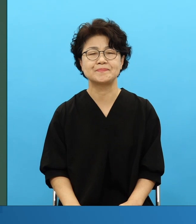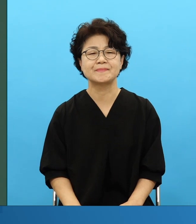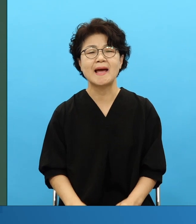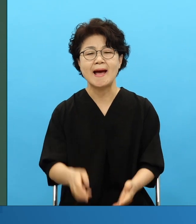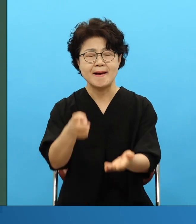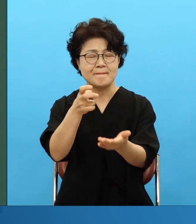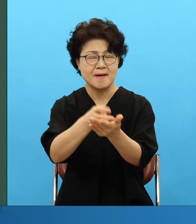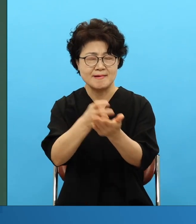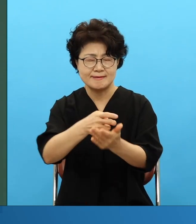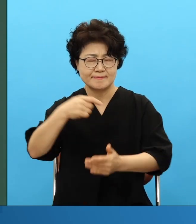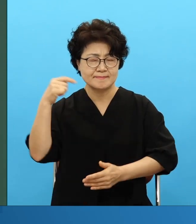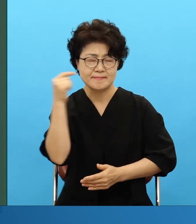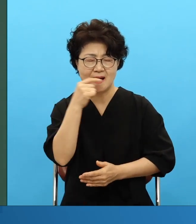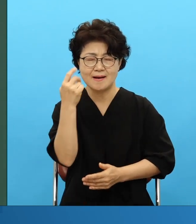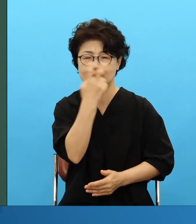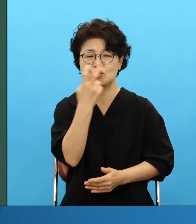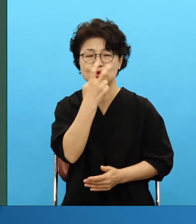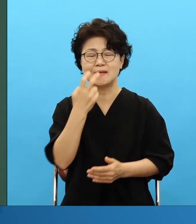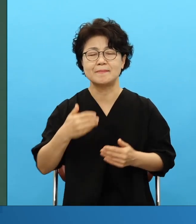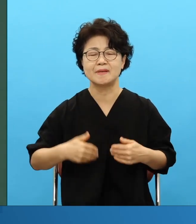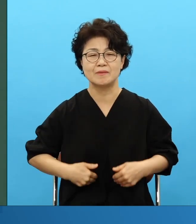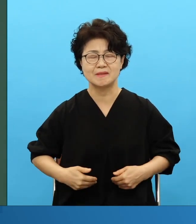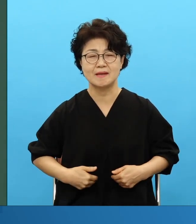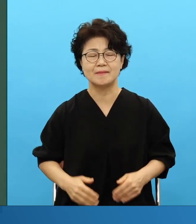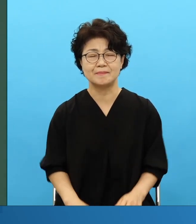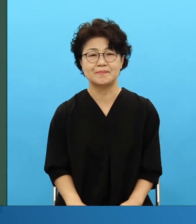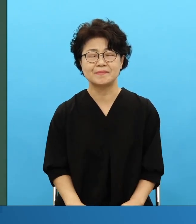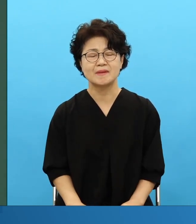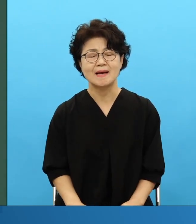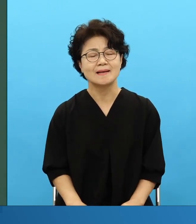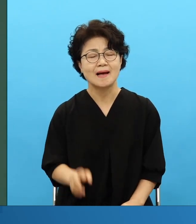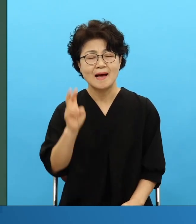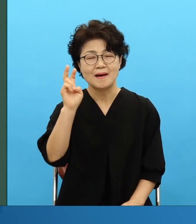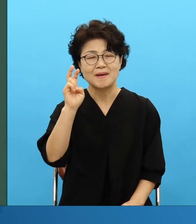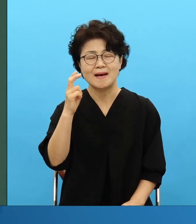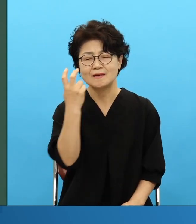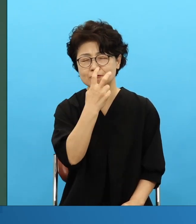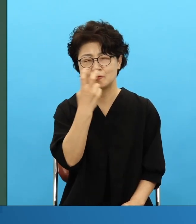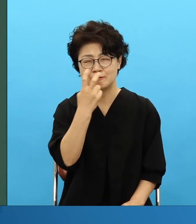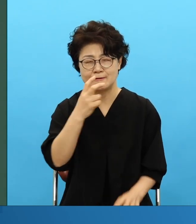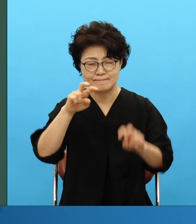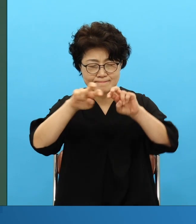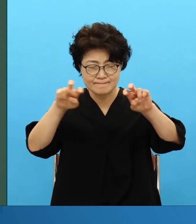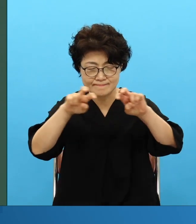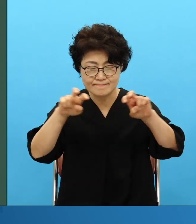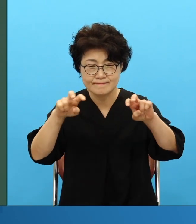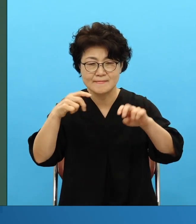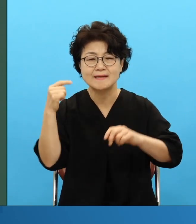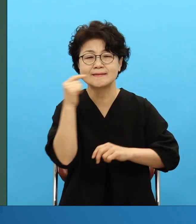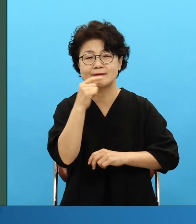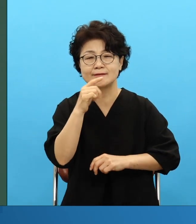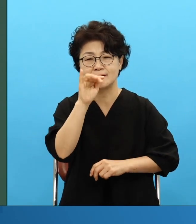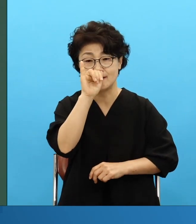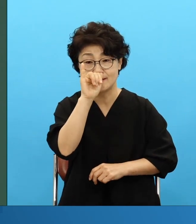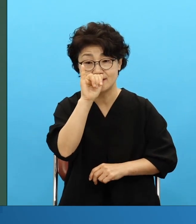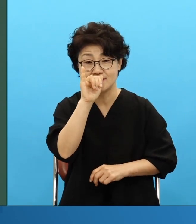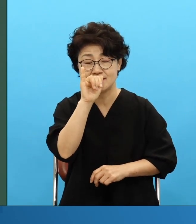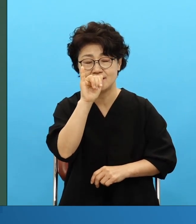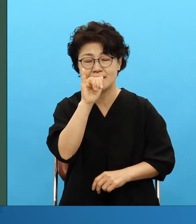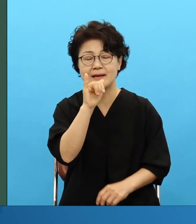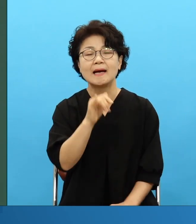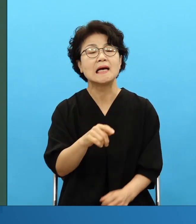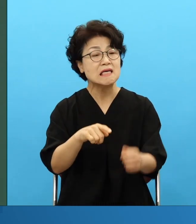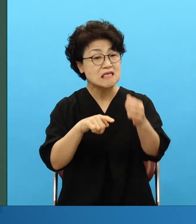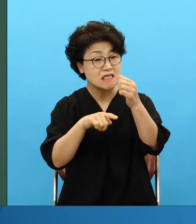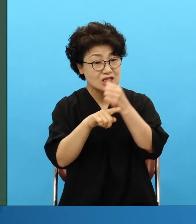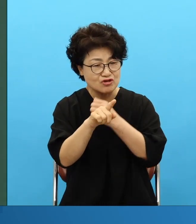뭐 무슨 이유 왜 이랬을까 뭐 조사를 하겠죠. And they'll look into why did she do this? 이유가 뭐 있겠지 하고